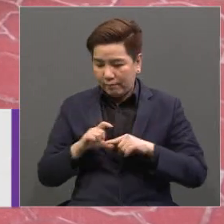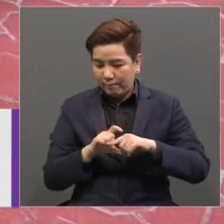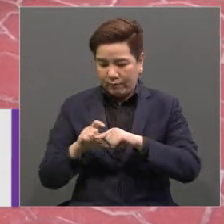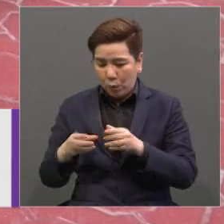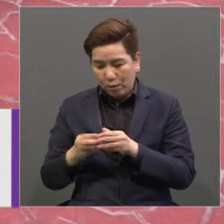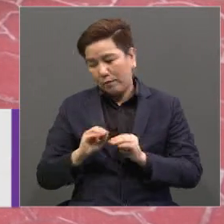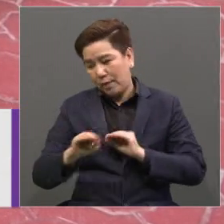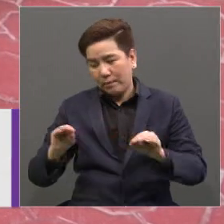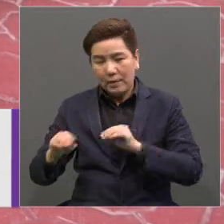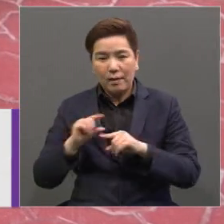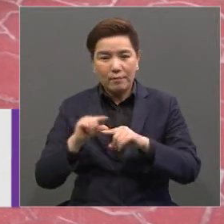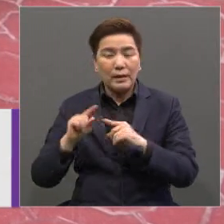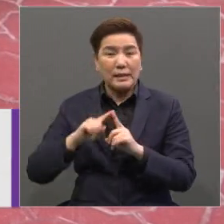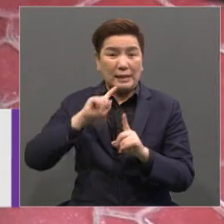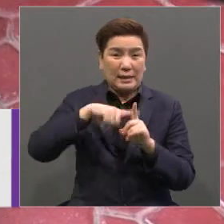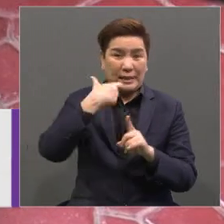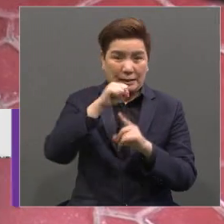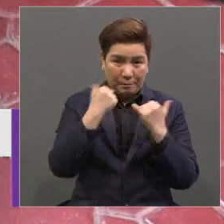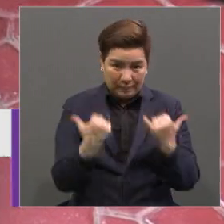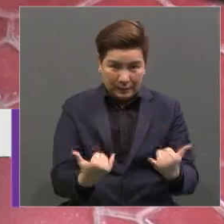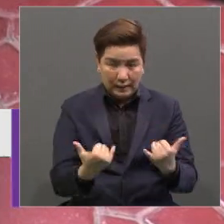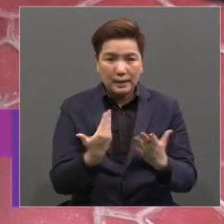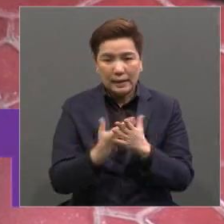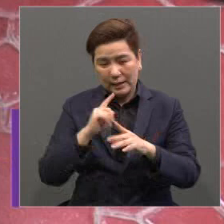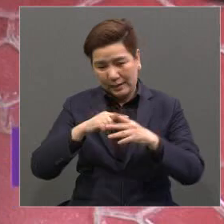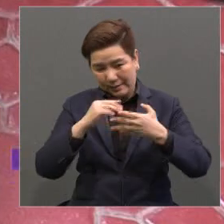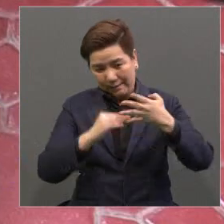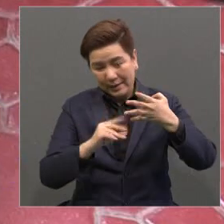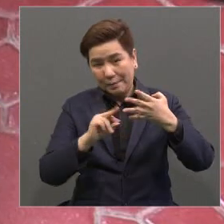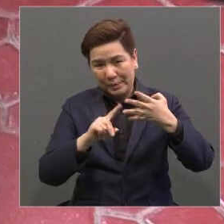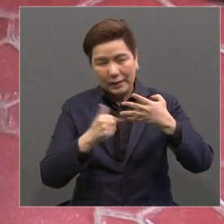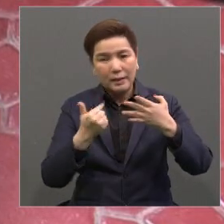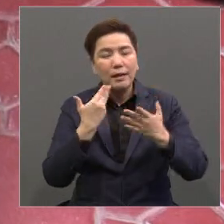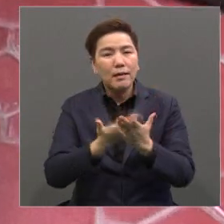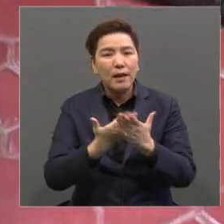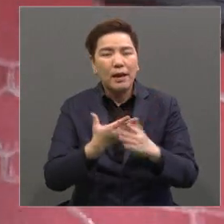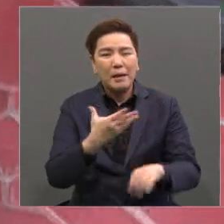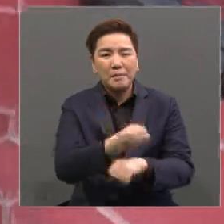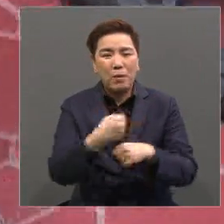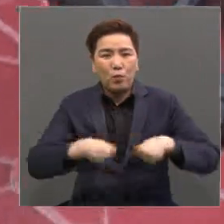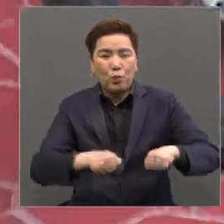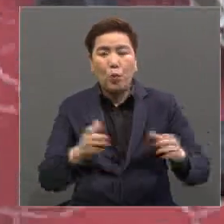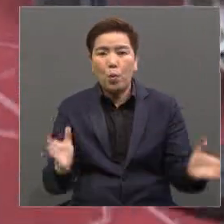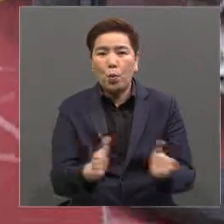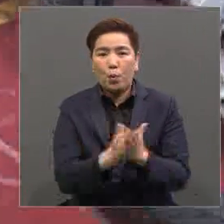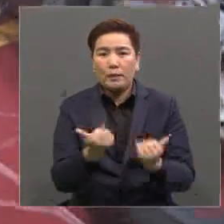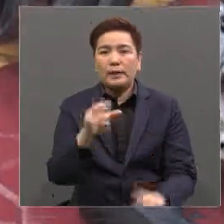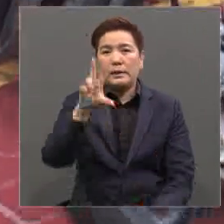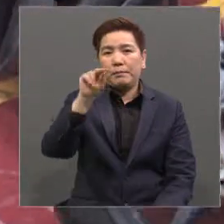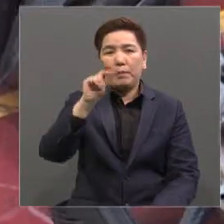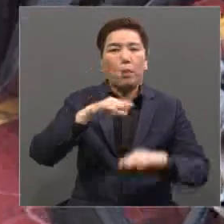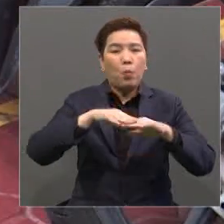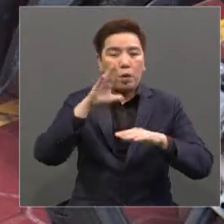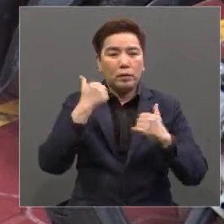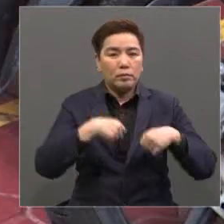กันภายในกลุ่มค่ะเฉพาะตุลาคมเนี่ยนะคะวันนี้สิ้นเดือนพอดีนะเฉพาะตุลาคมก่อเหตุไปแล้วเอารถไปได้แล้วกว่า 30